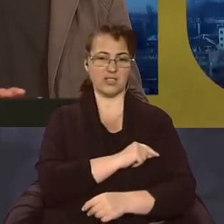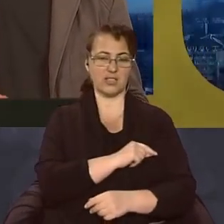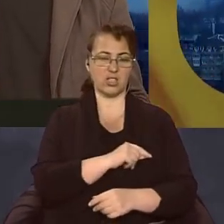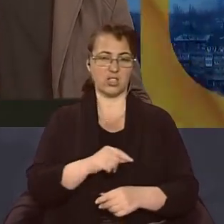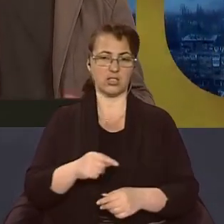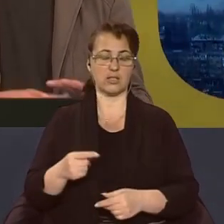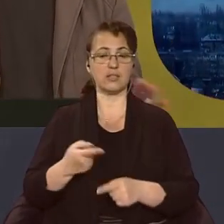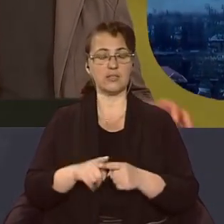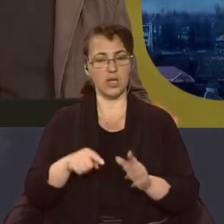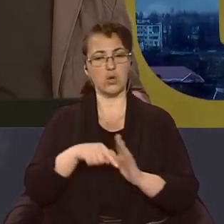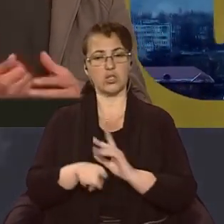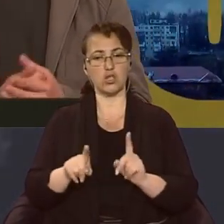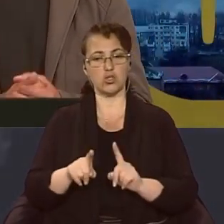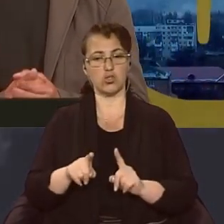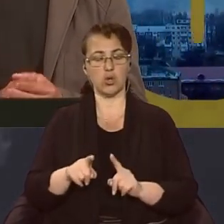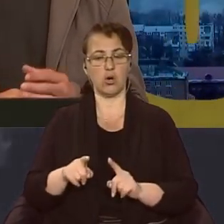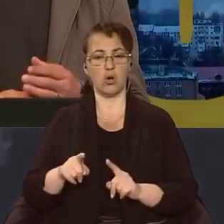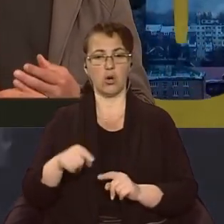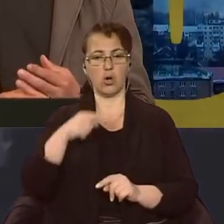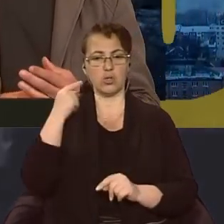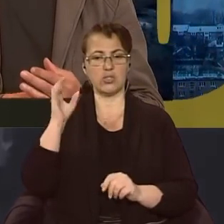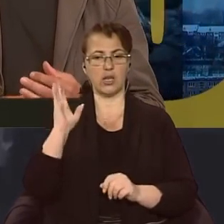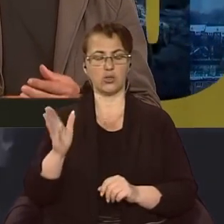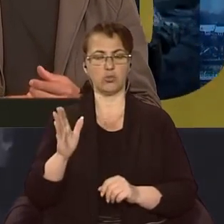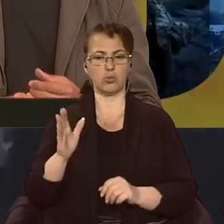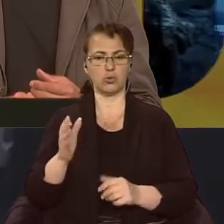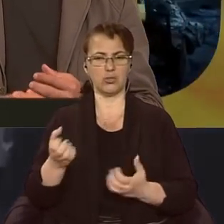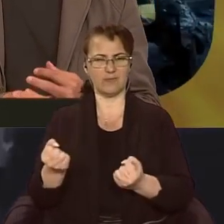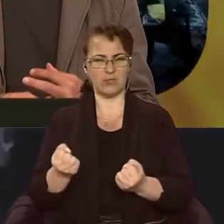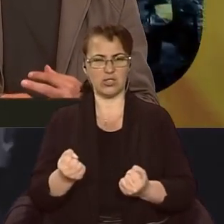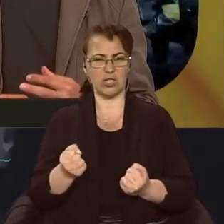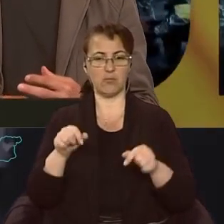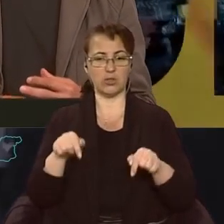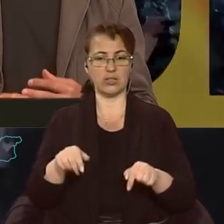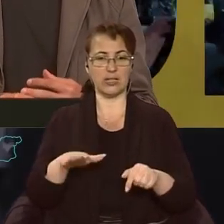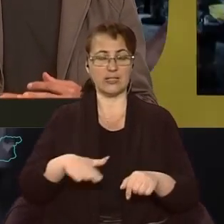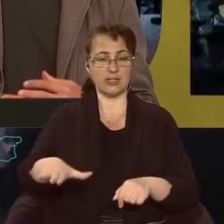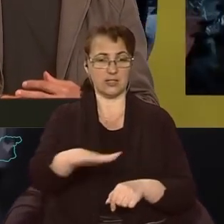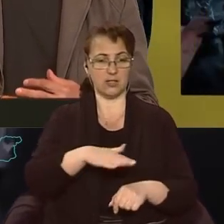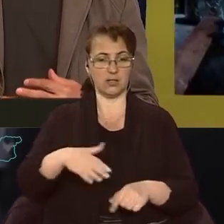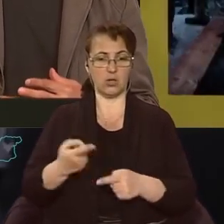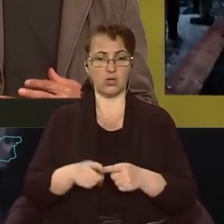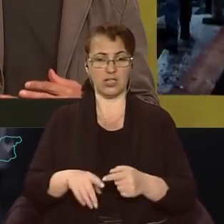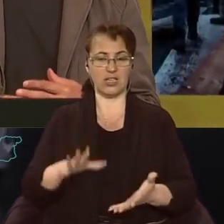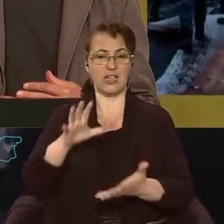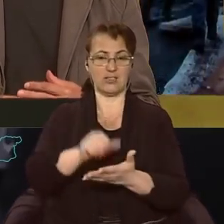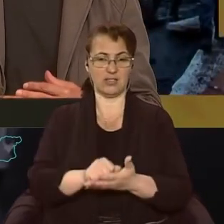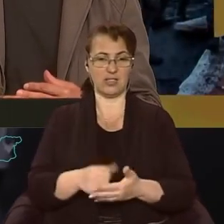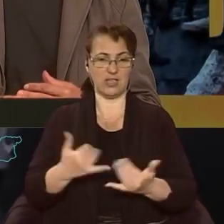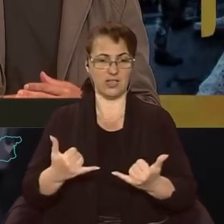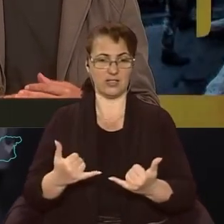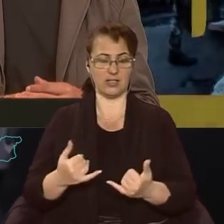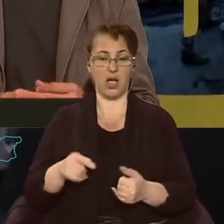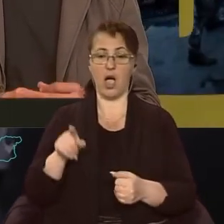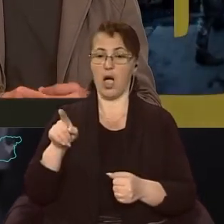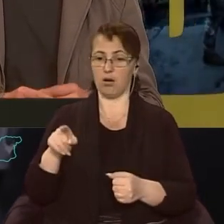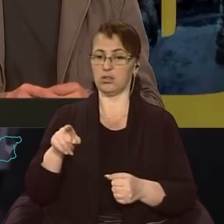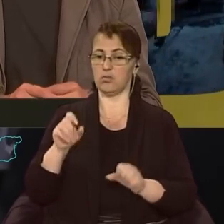коли росіяни будуть просто утримувати позиції, які їм вдалося зараз зайняти, вони будуть все більше посилювати